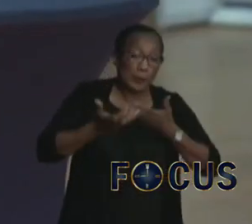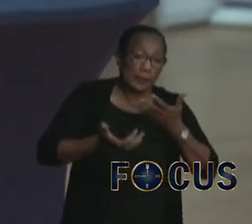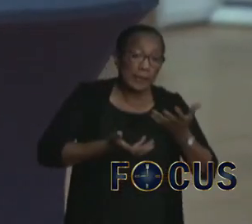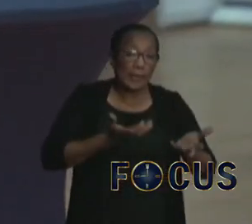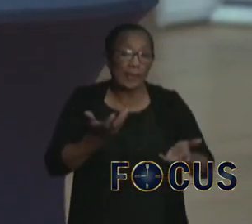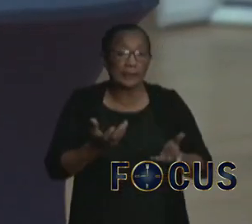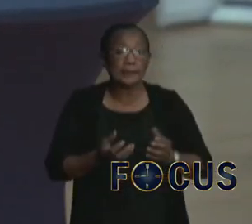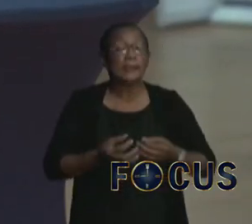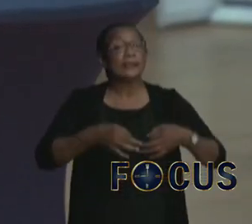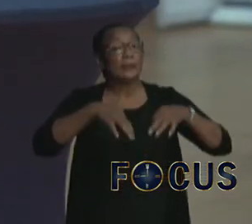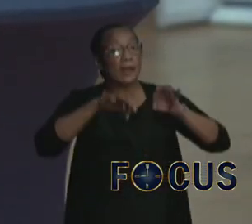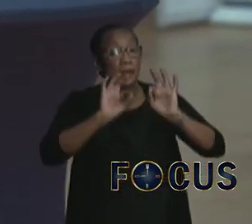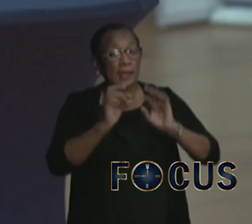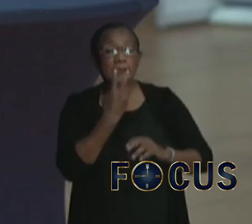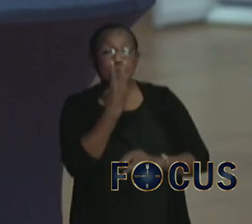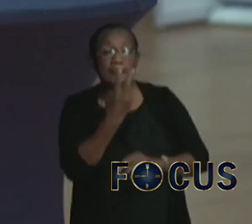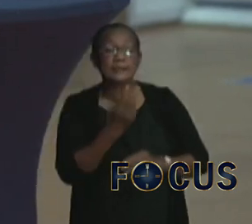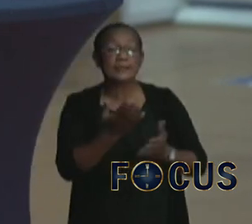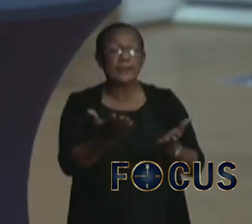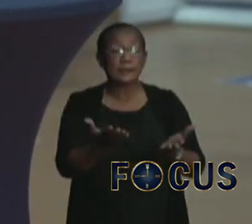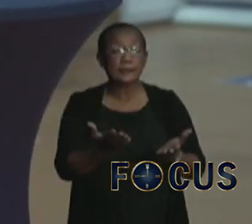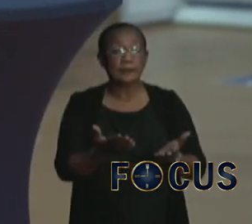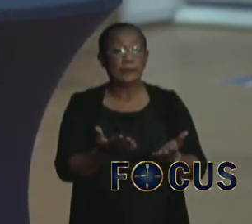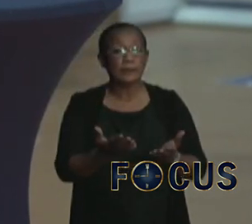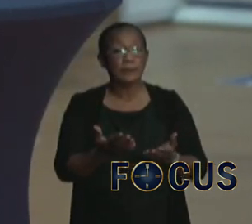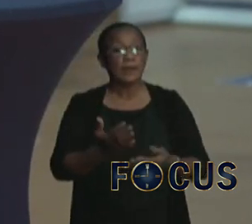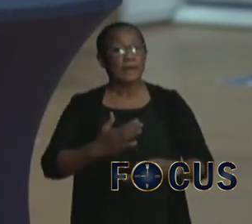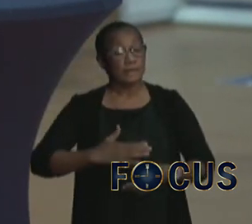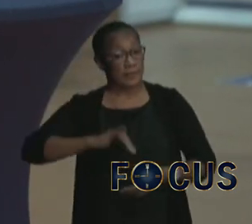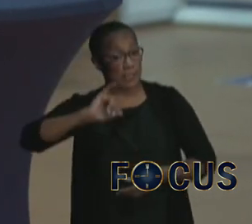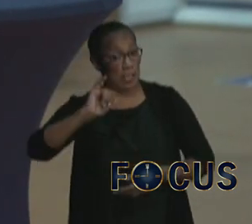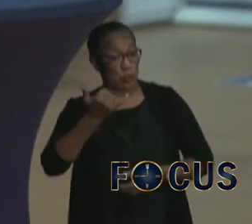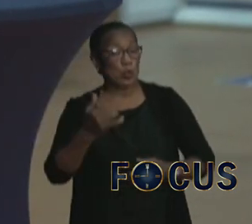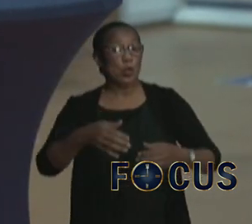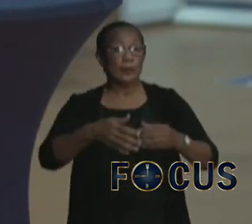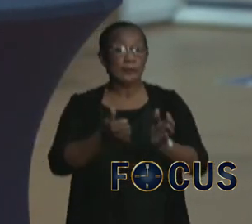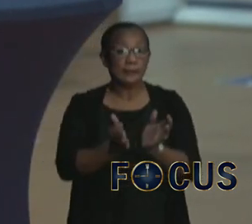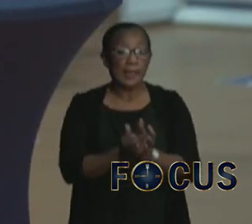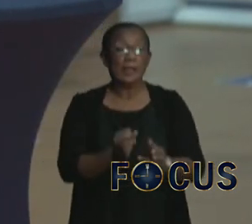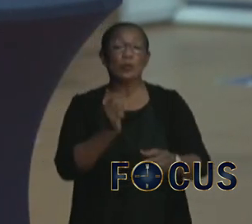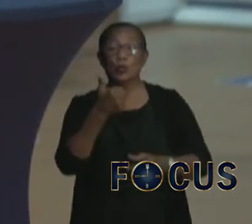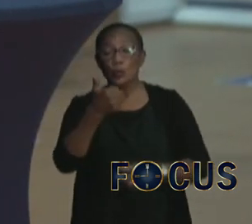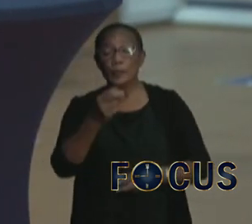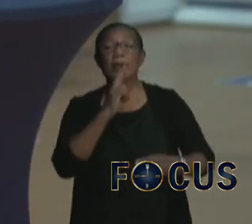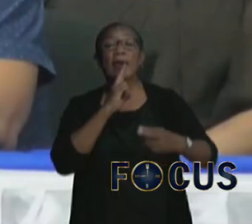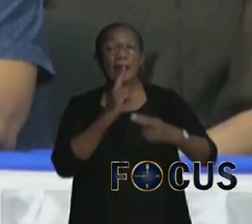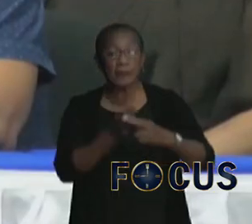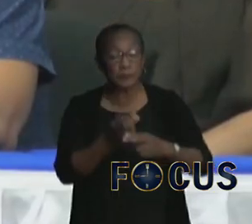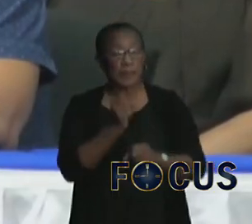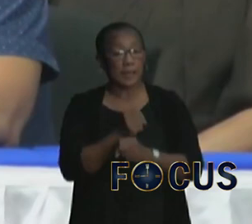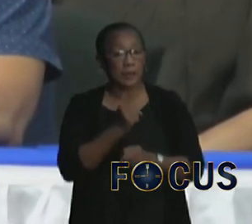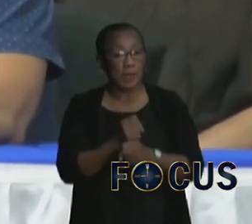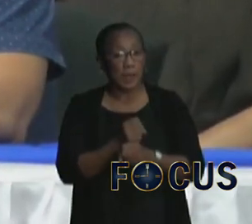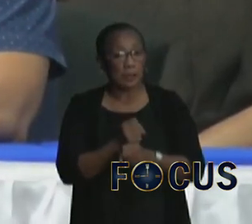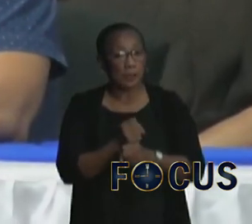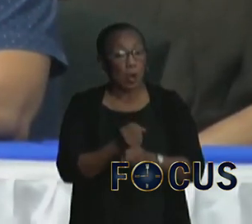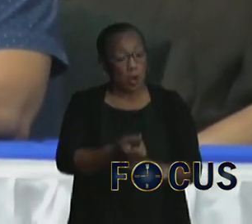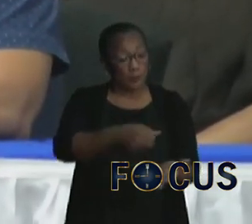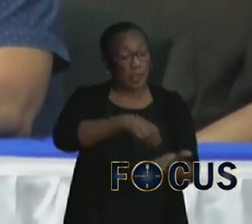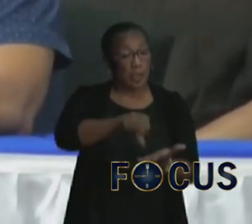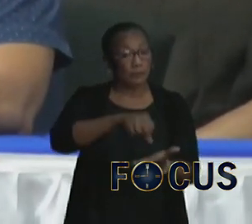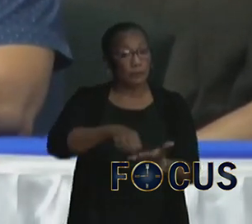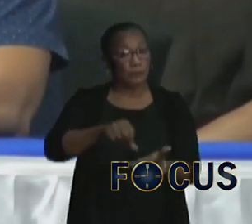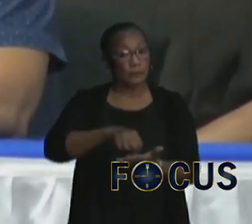de beleidsinzichten van het nieuwe team gaan afstemmen op de uitgaven van het